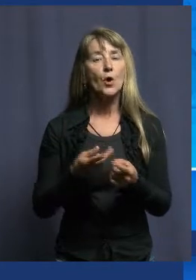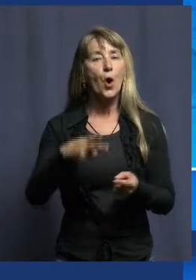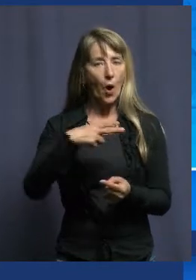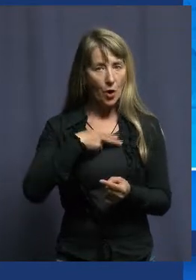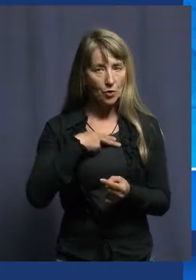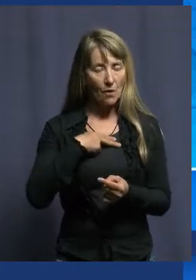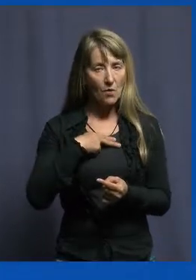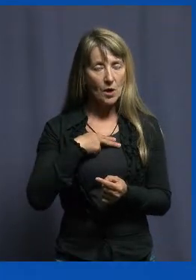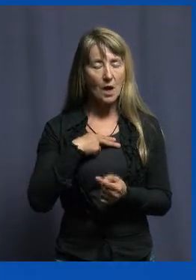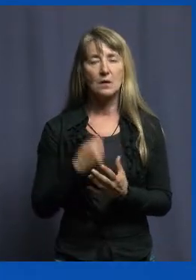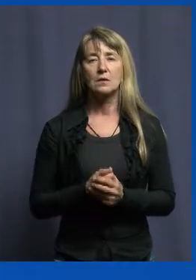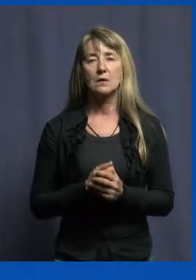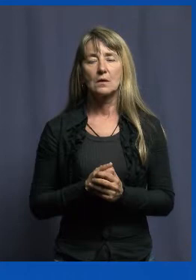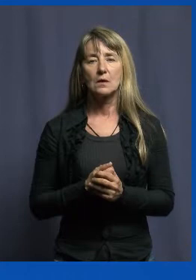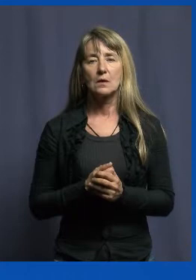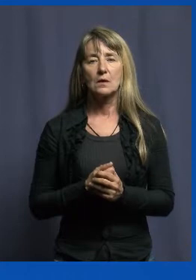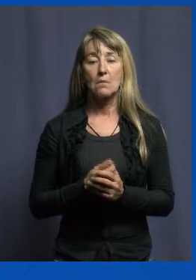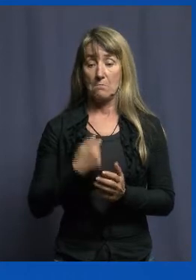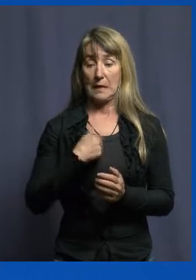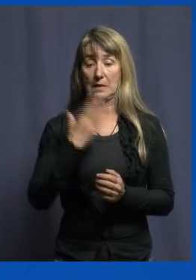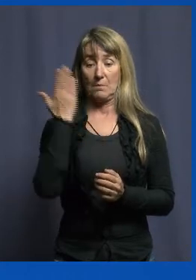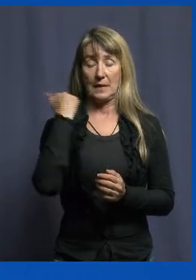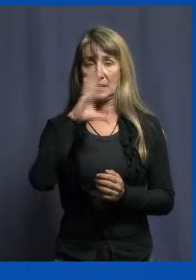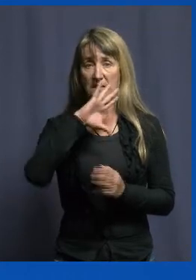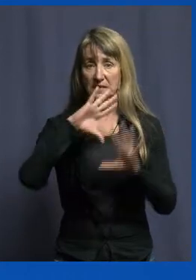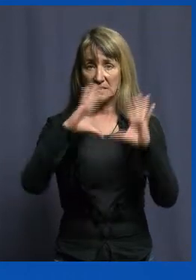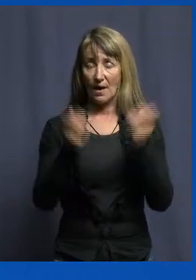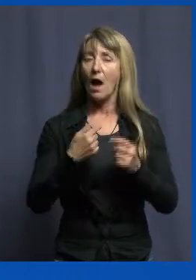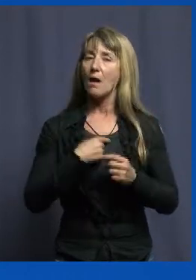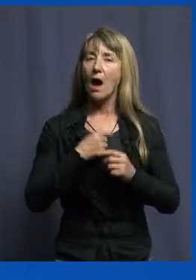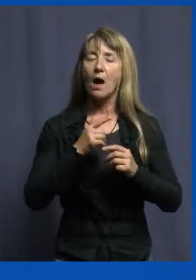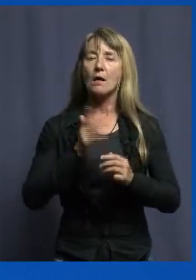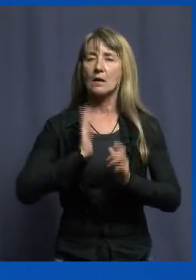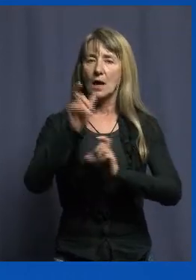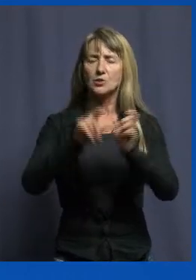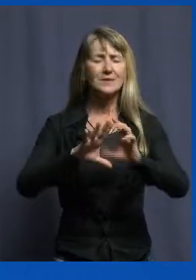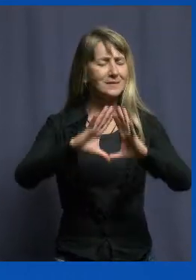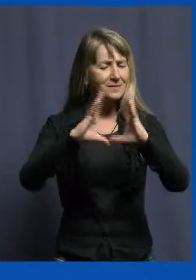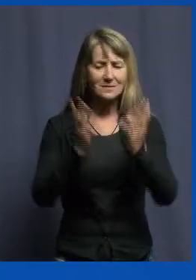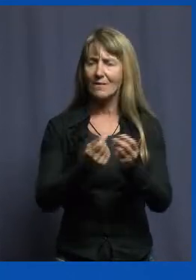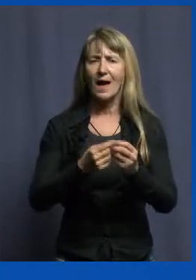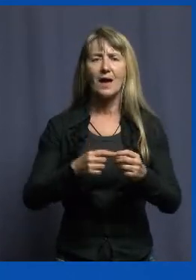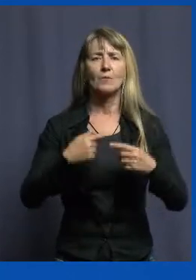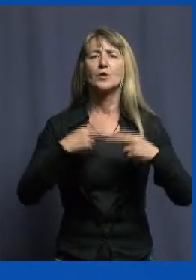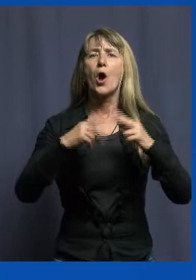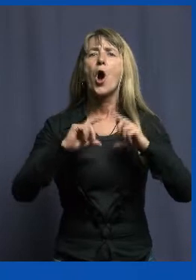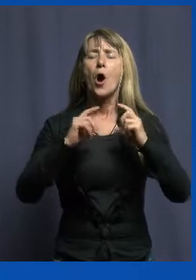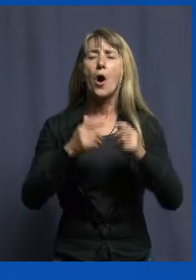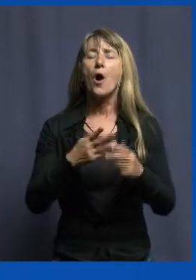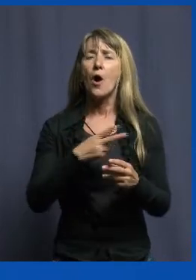odgovoran meni pre svega, a ja građanima, za sve što se bude u Kragujevcu dešavalo, bukvalno za sve, bez